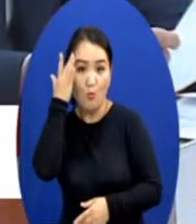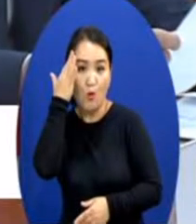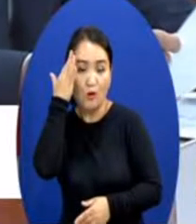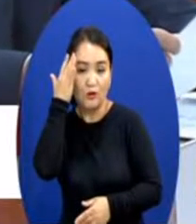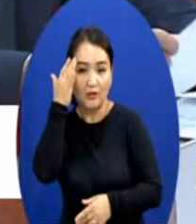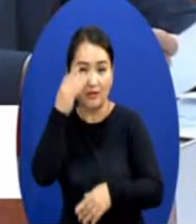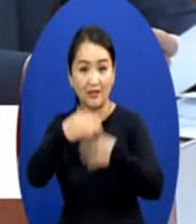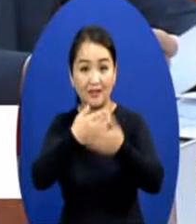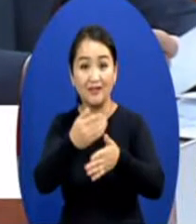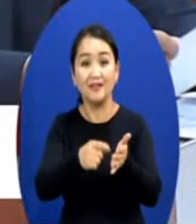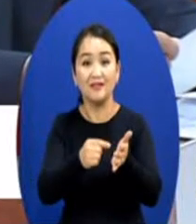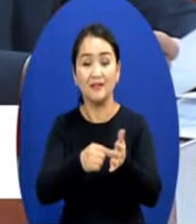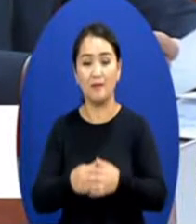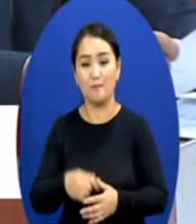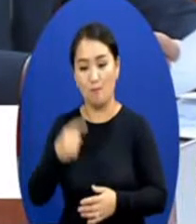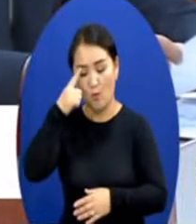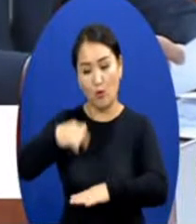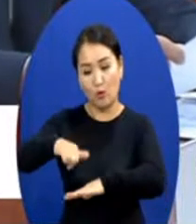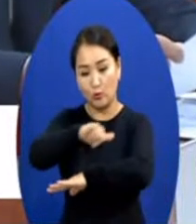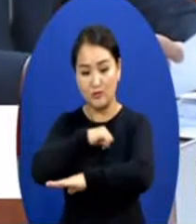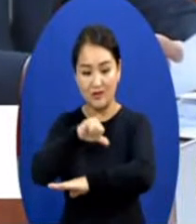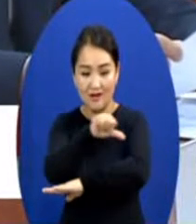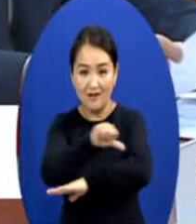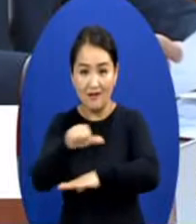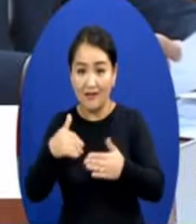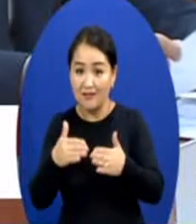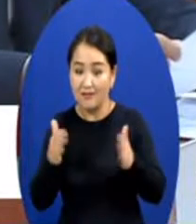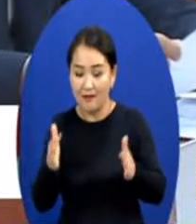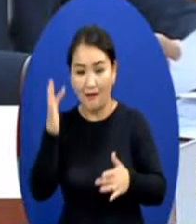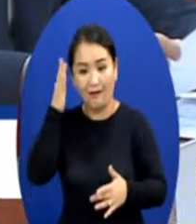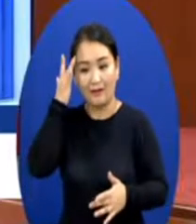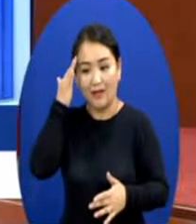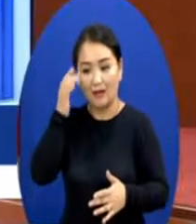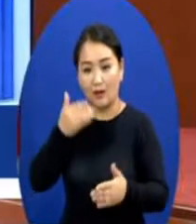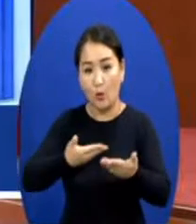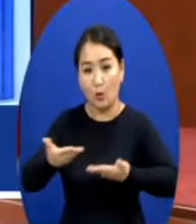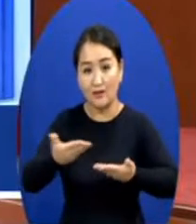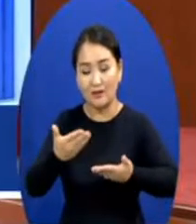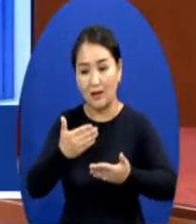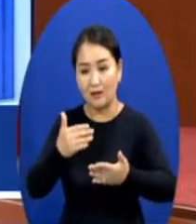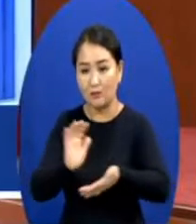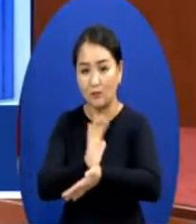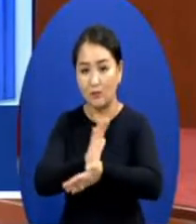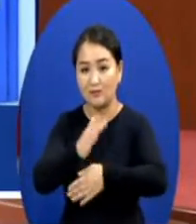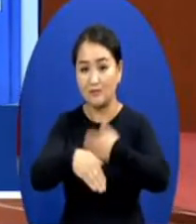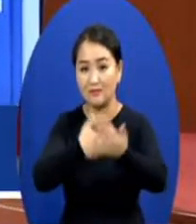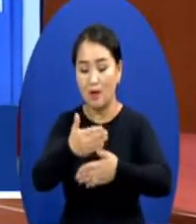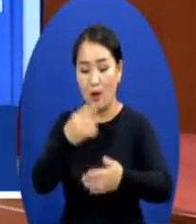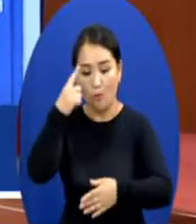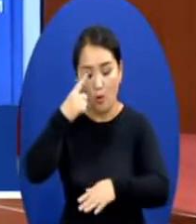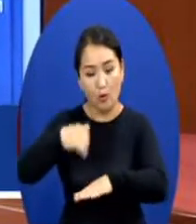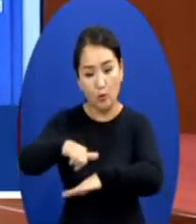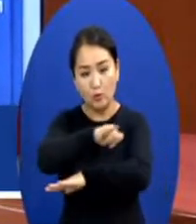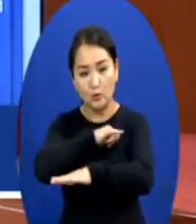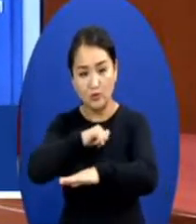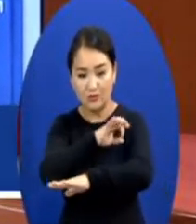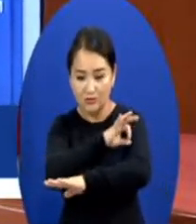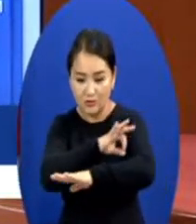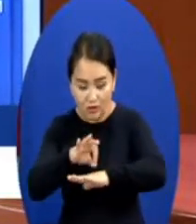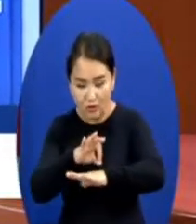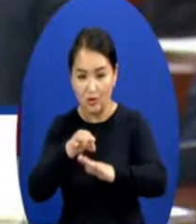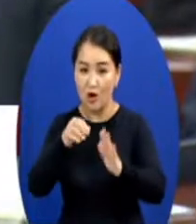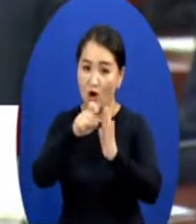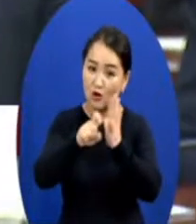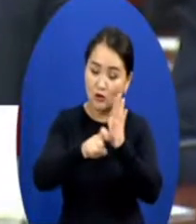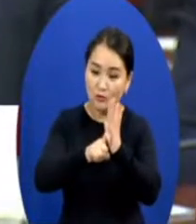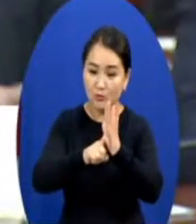ёстой. За Монгол улс хилээ нээх үед гадаад худалдааг эрчимжүүлэх Монголд хэрэгжиж буй олон улсын томоохон төсөл бүтээн байгуулалтуудыг